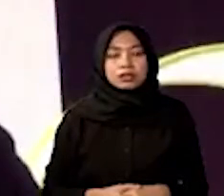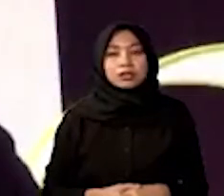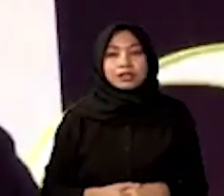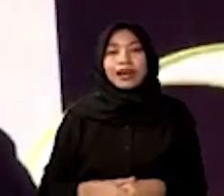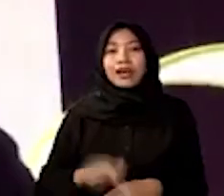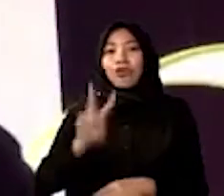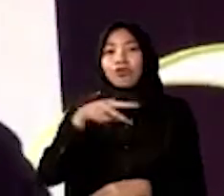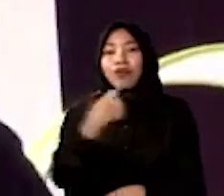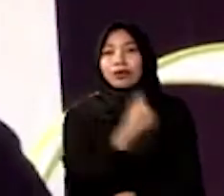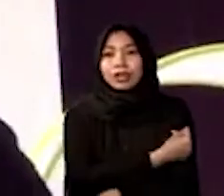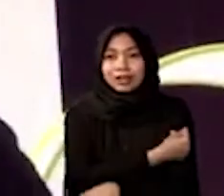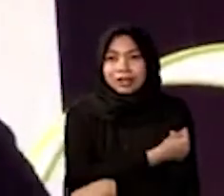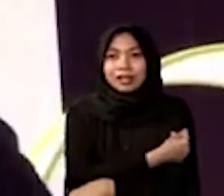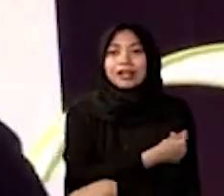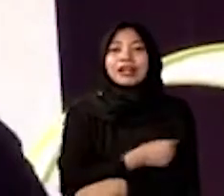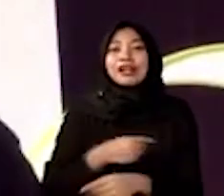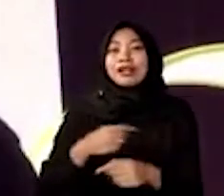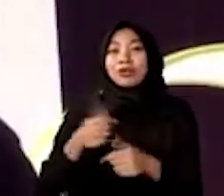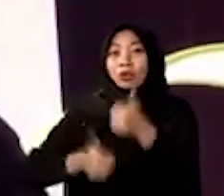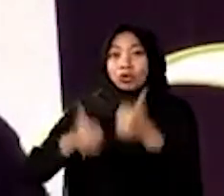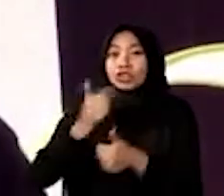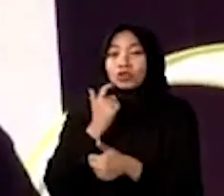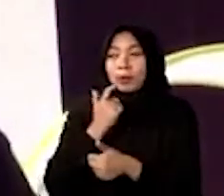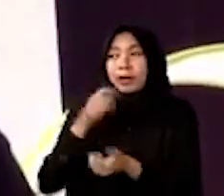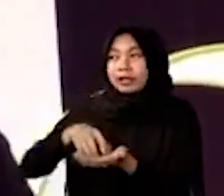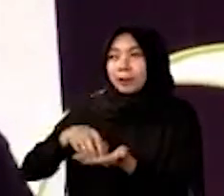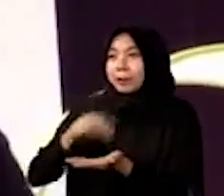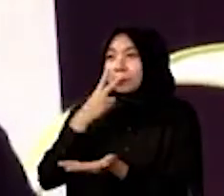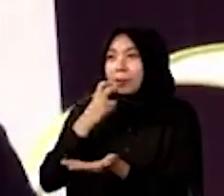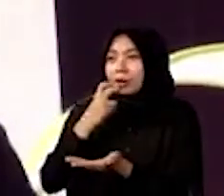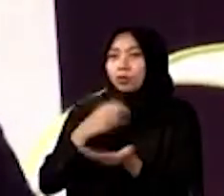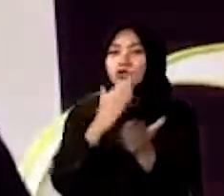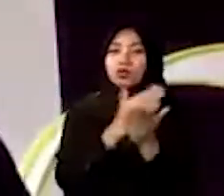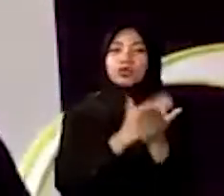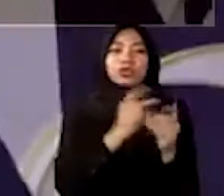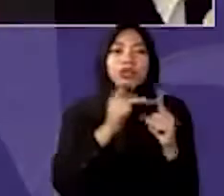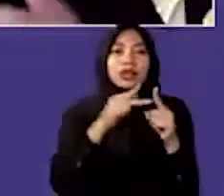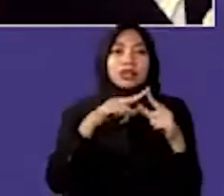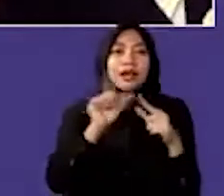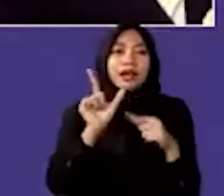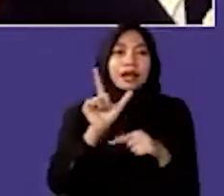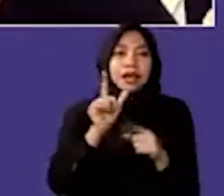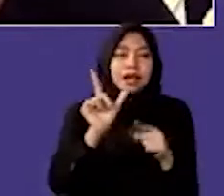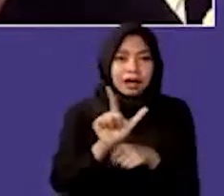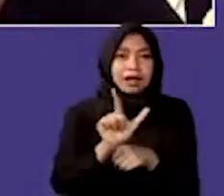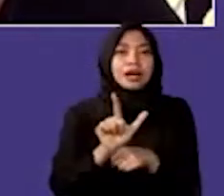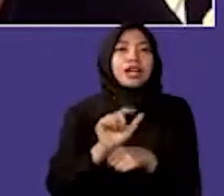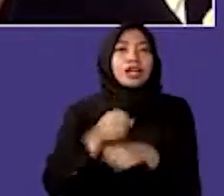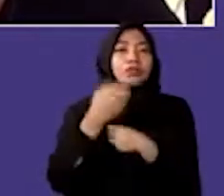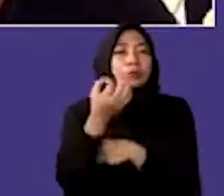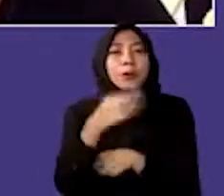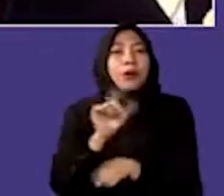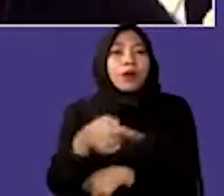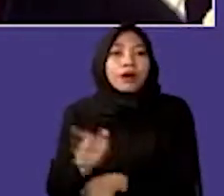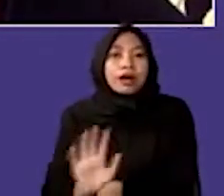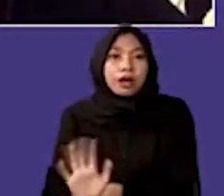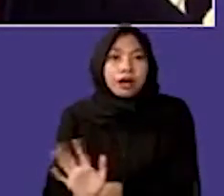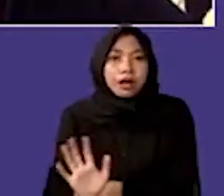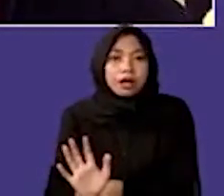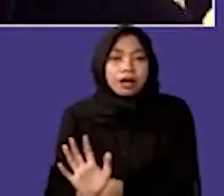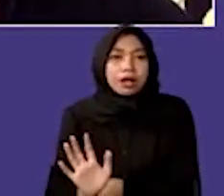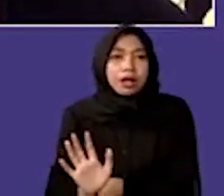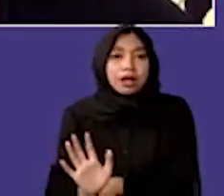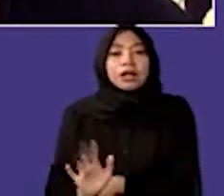Bandung saat ini Oke dan dari sisi halal sama Sisi keselamatannya apakah sudah ada update terbaru dan Apakah ada